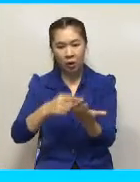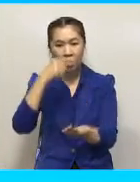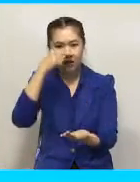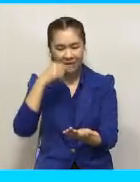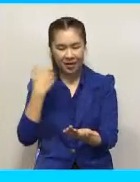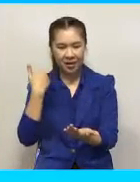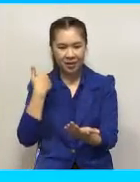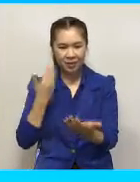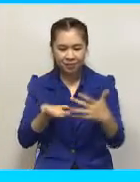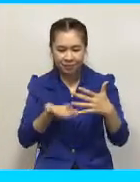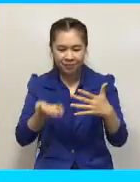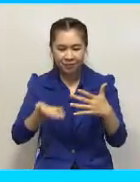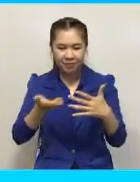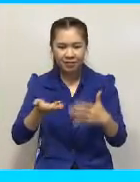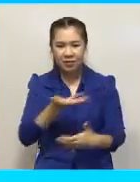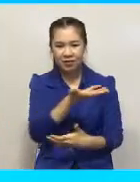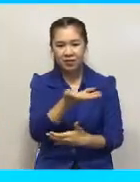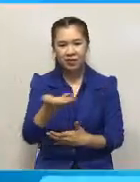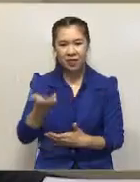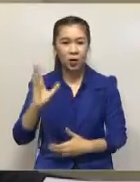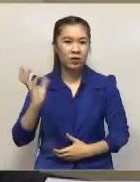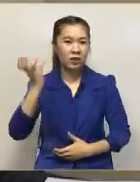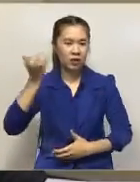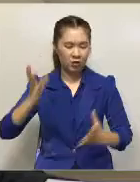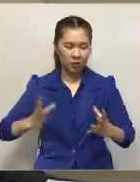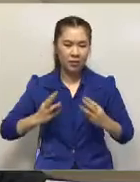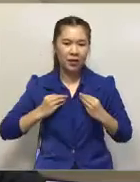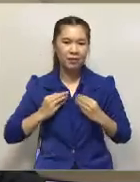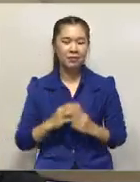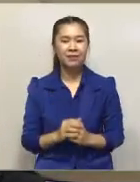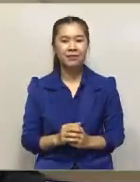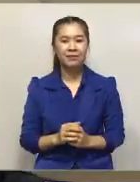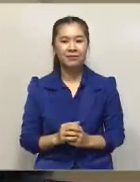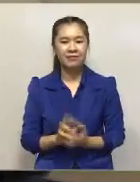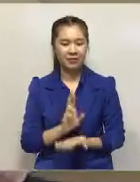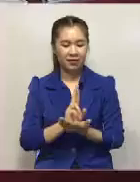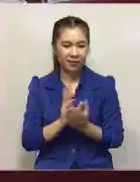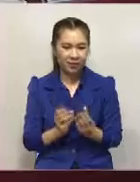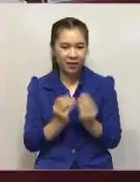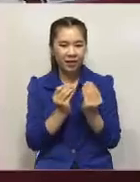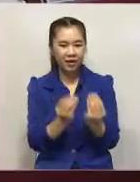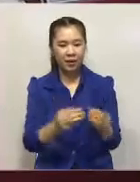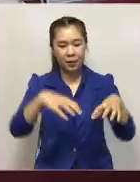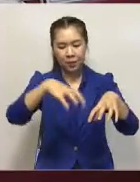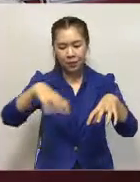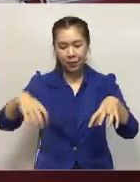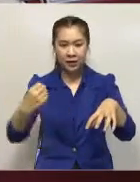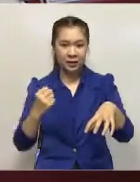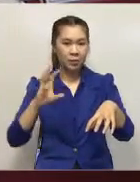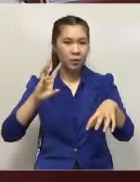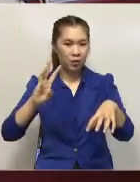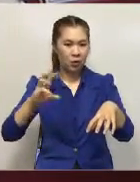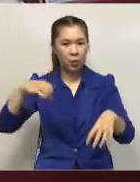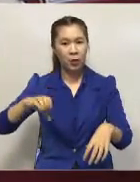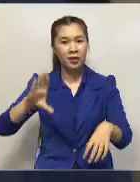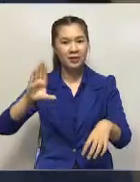ไทยให้ก้าวขึ้นสู่การเป็นที่ยอมรับในระดับสากลสำหรับการมอบโล่แสดงความยินดีแก่16บริษัทที่